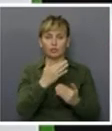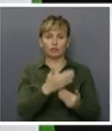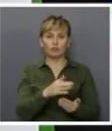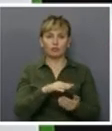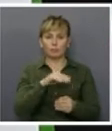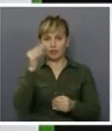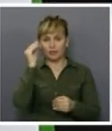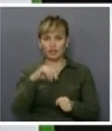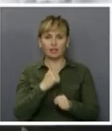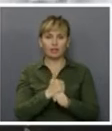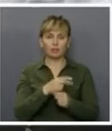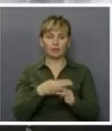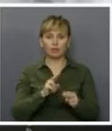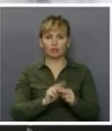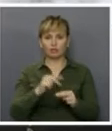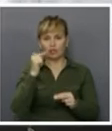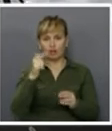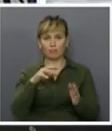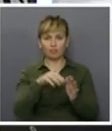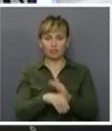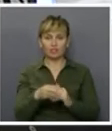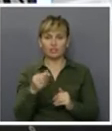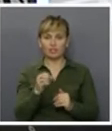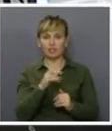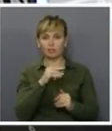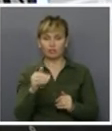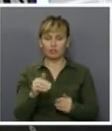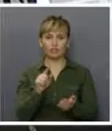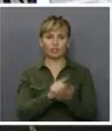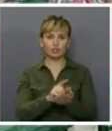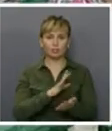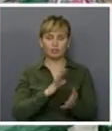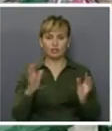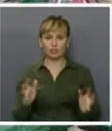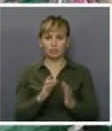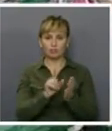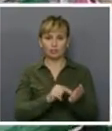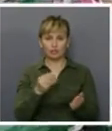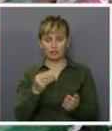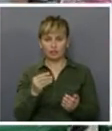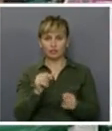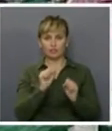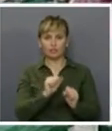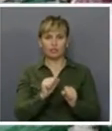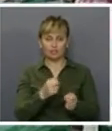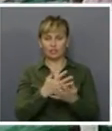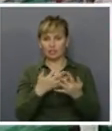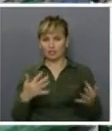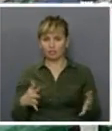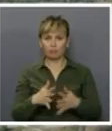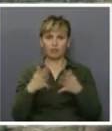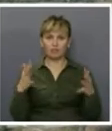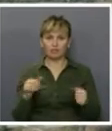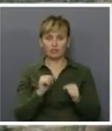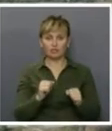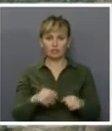главными условиями, при которых возможно грамотное вложение средств в ЕНПФ, должны стать сохранение пенсионных денег, защита от инфляционных тенденций, максимальная